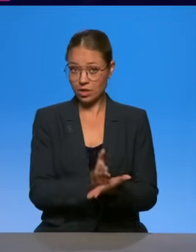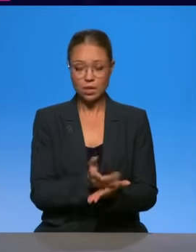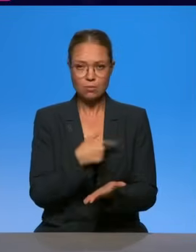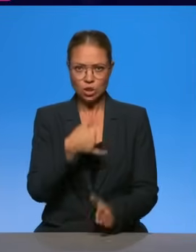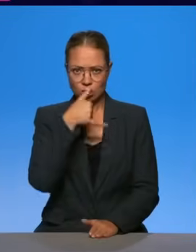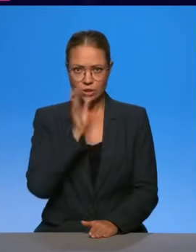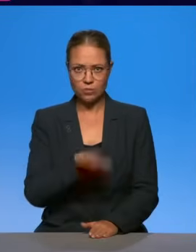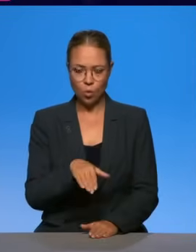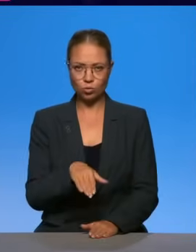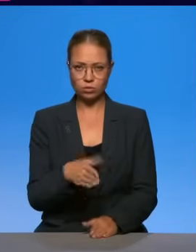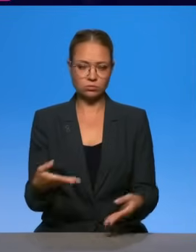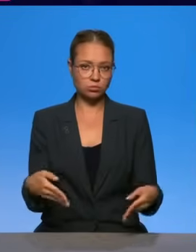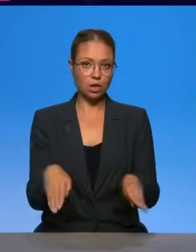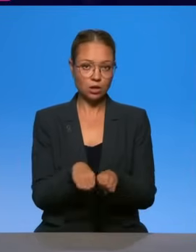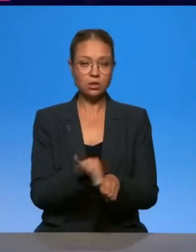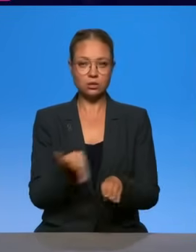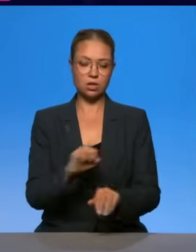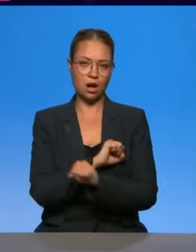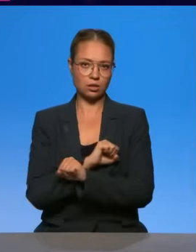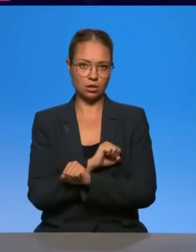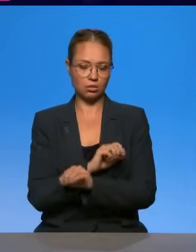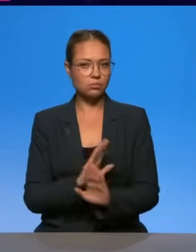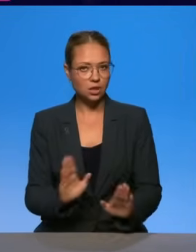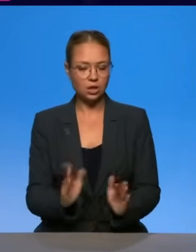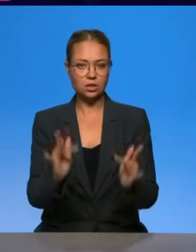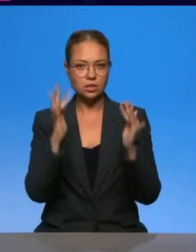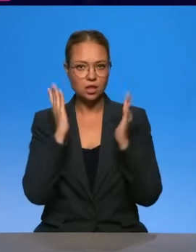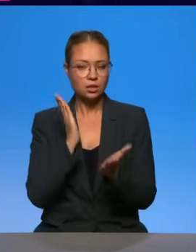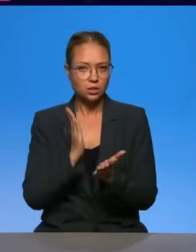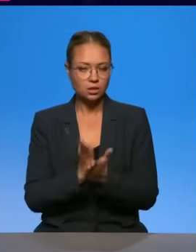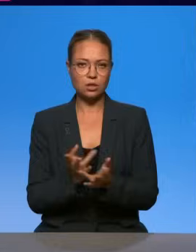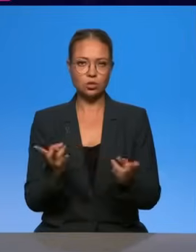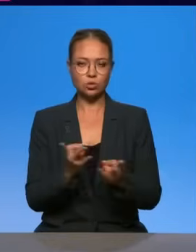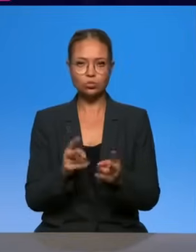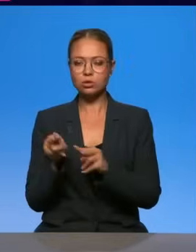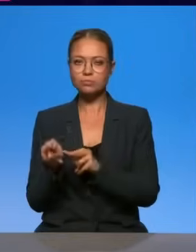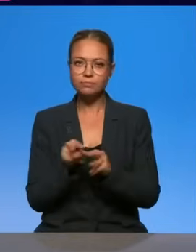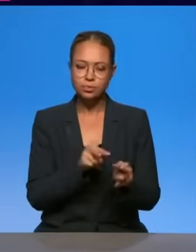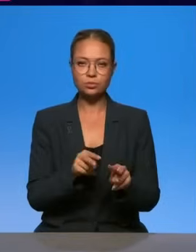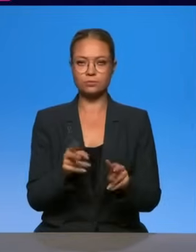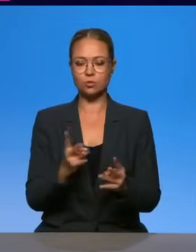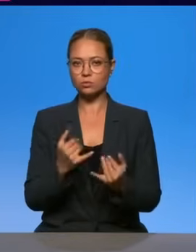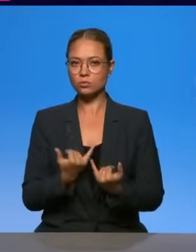лавку и уйти отдыхать. Сад надо работать с ним и с любым другим, так называемым,